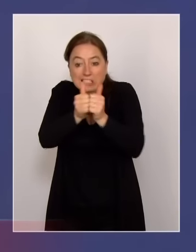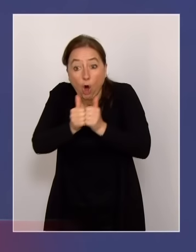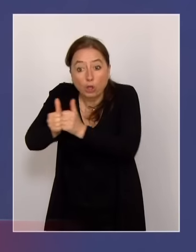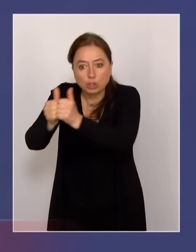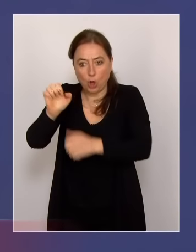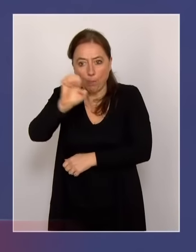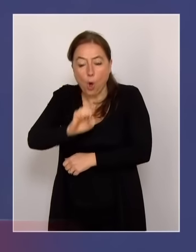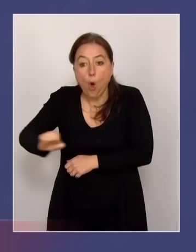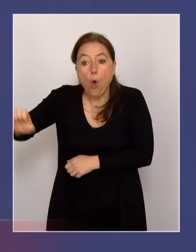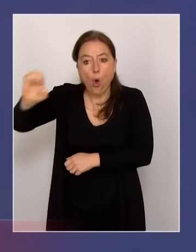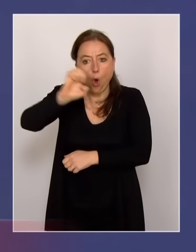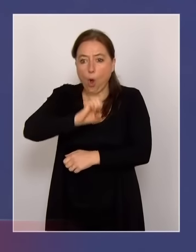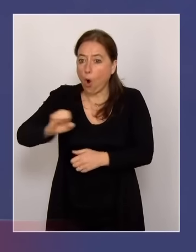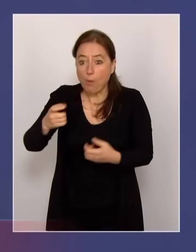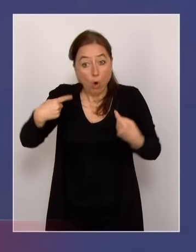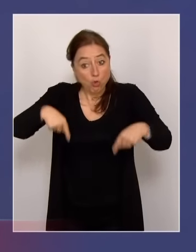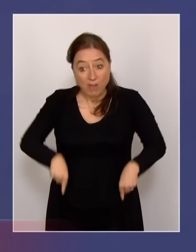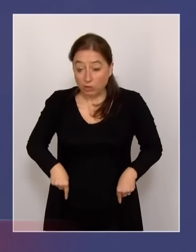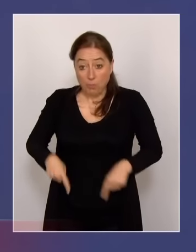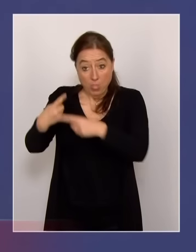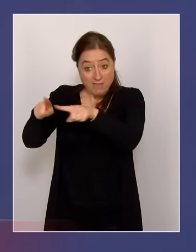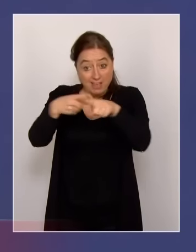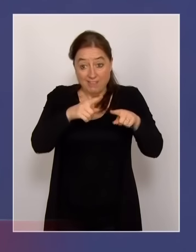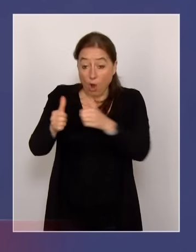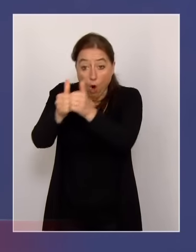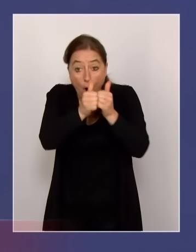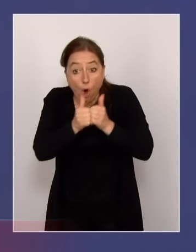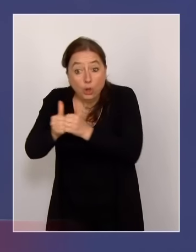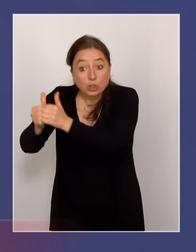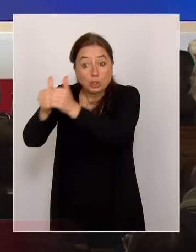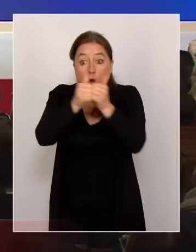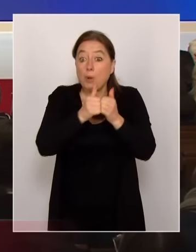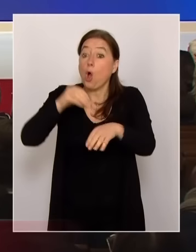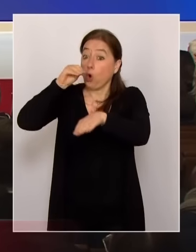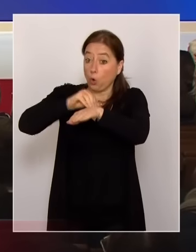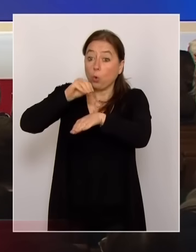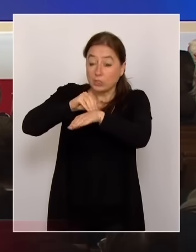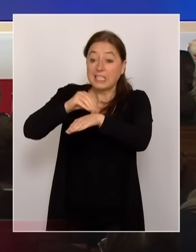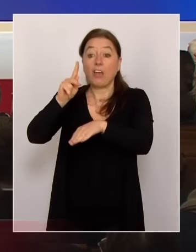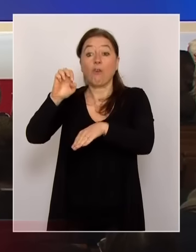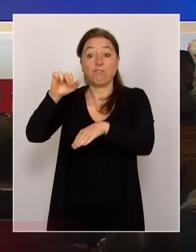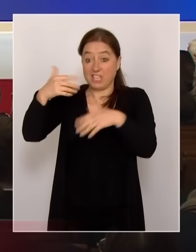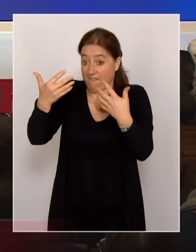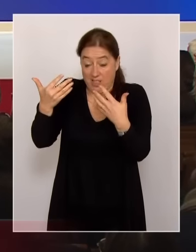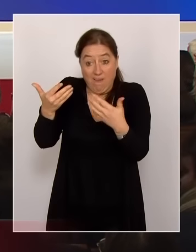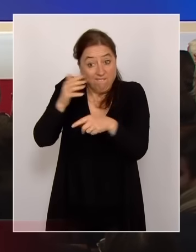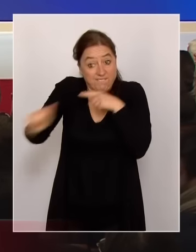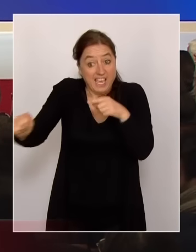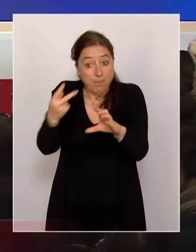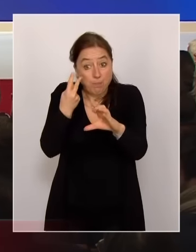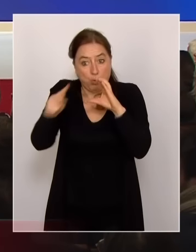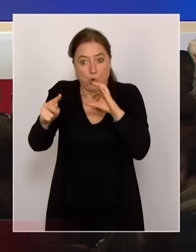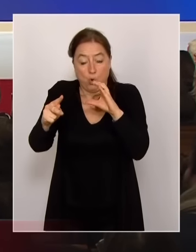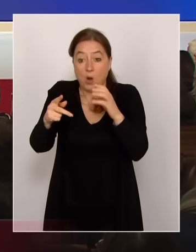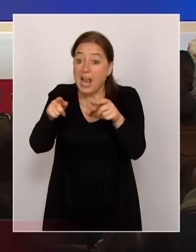'est décidée de manière intergouvernementale crédible. Le Conseil est cofine. Nos frontières sont un bien commun. Nous devons bâtir